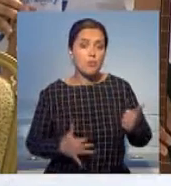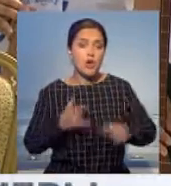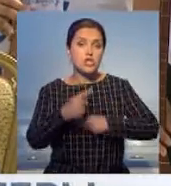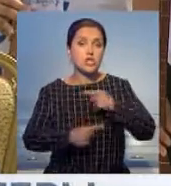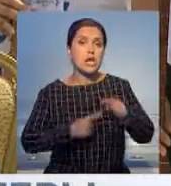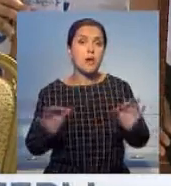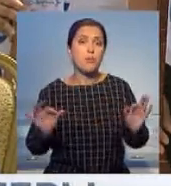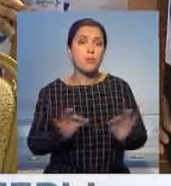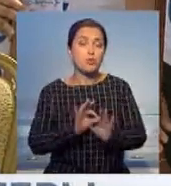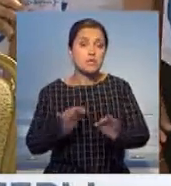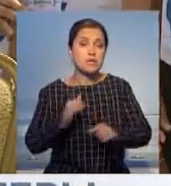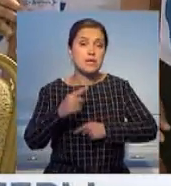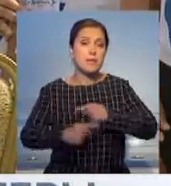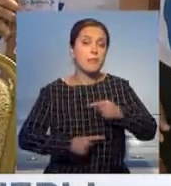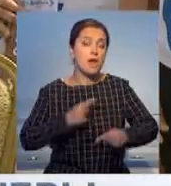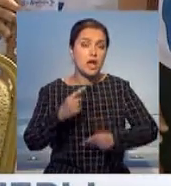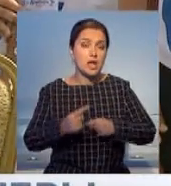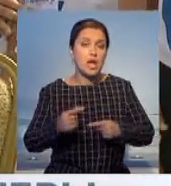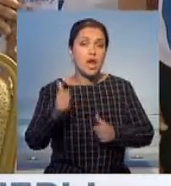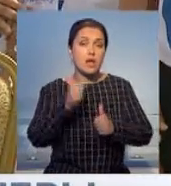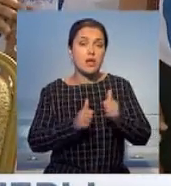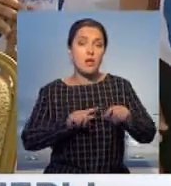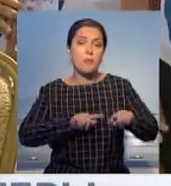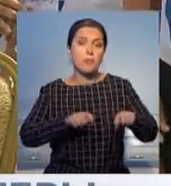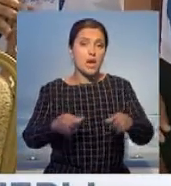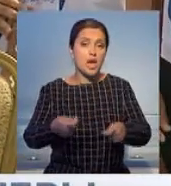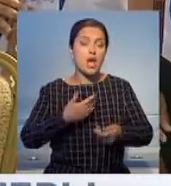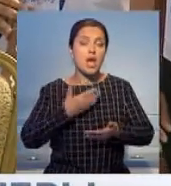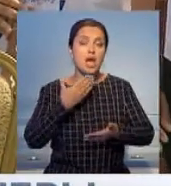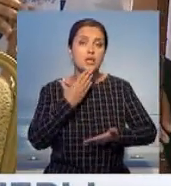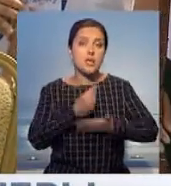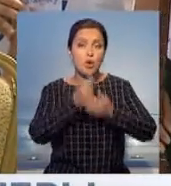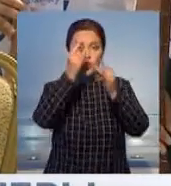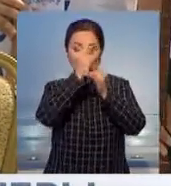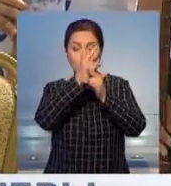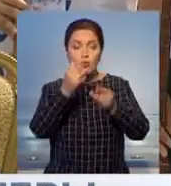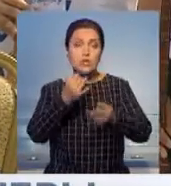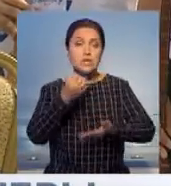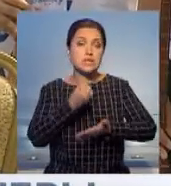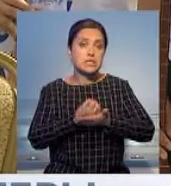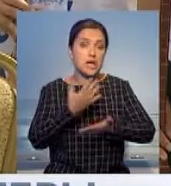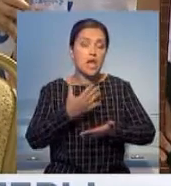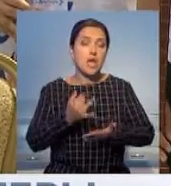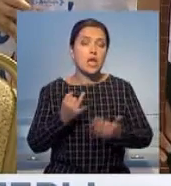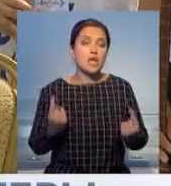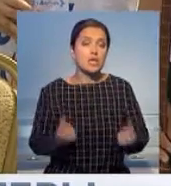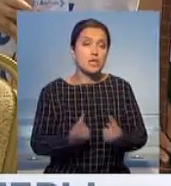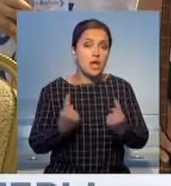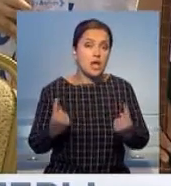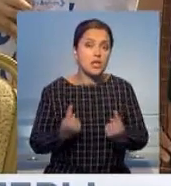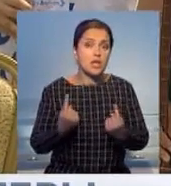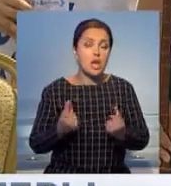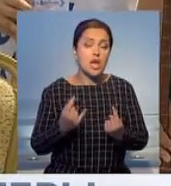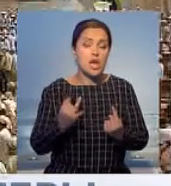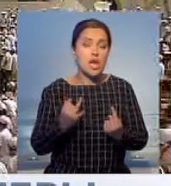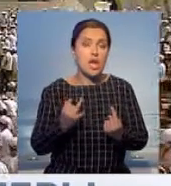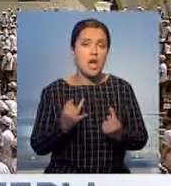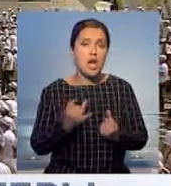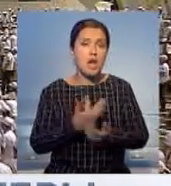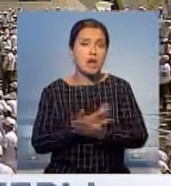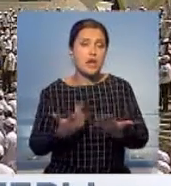кюев из поколения в поколение передаются наши культурные ценности, традиции, героические